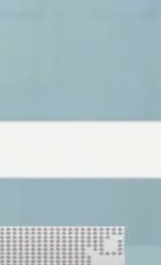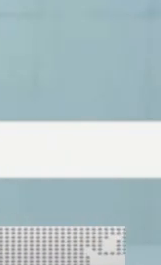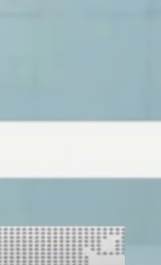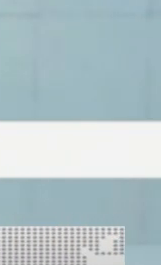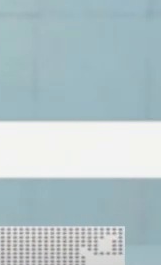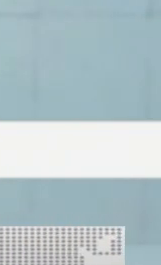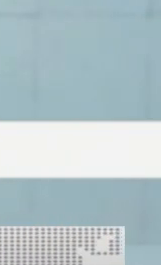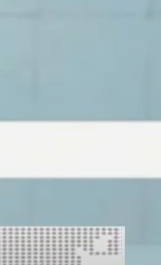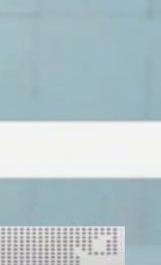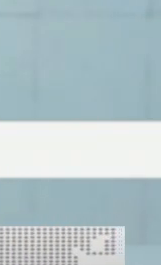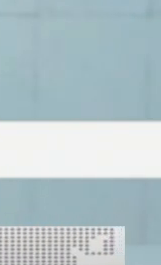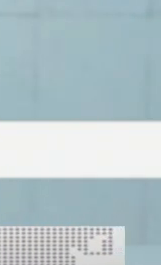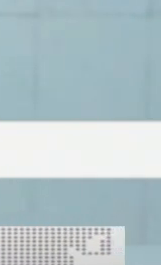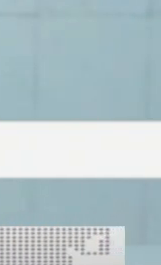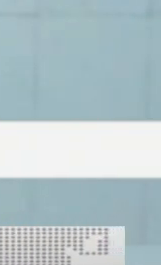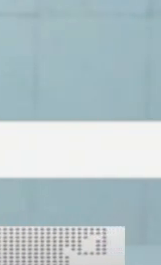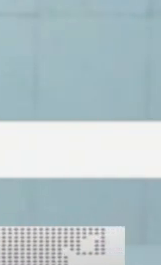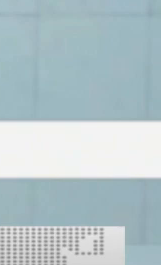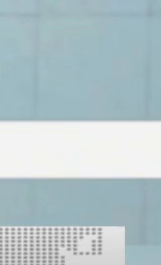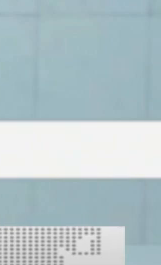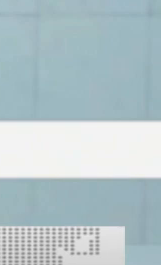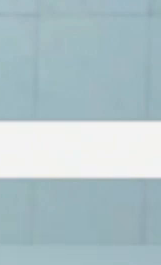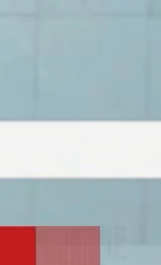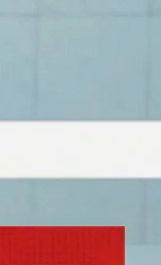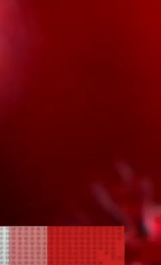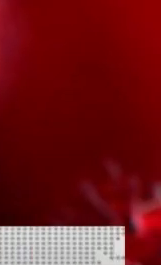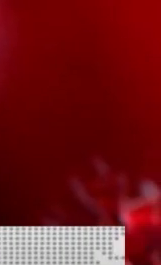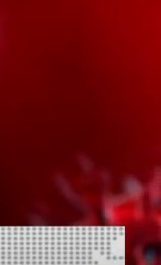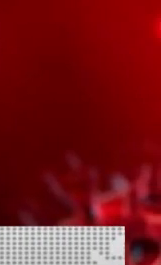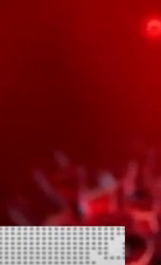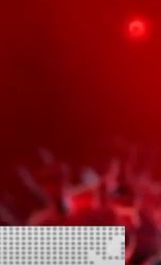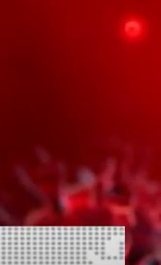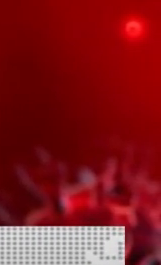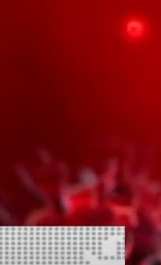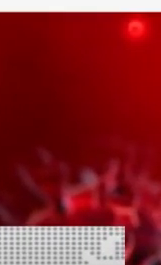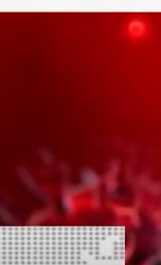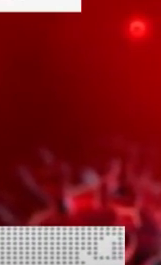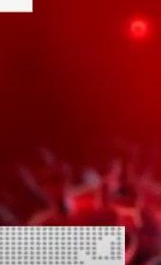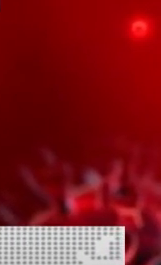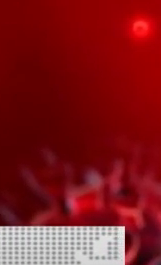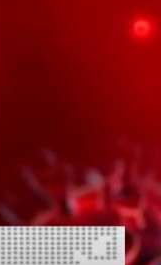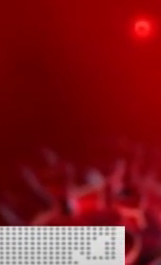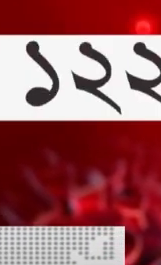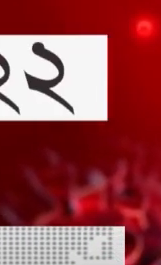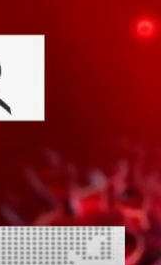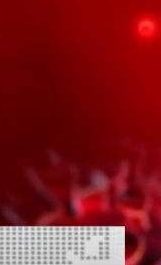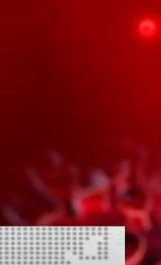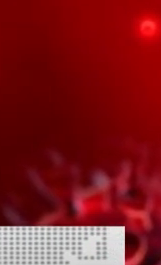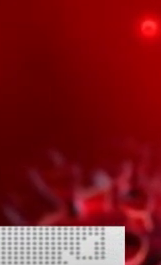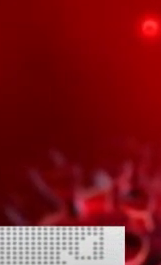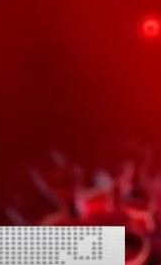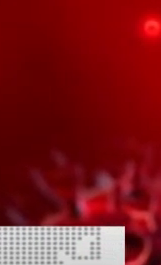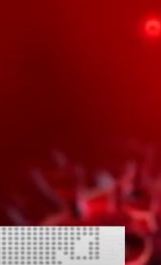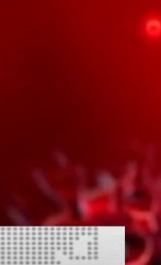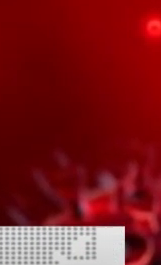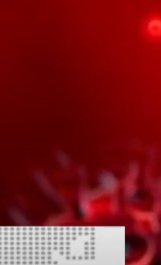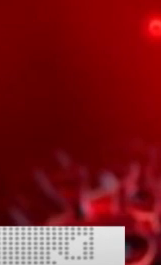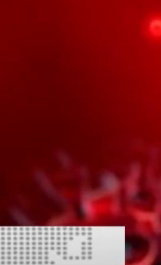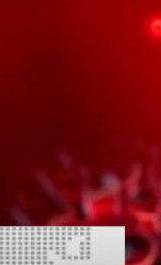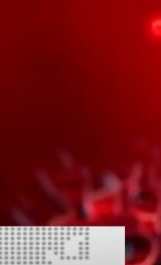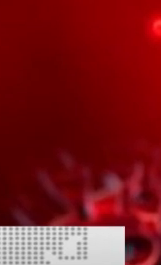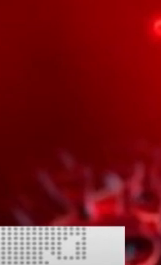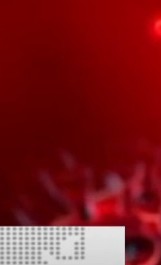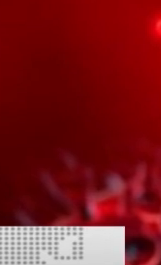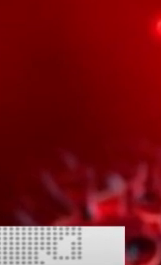নামে একটা অসুস্থতা ছিল, যেটা একটা কিডনির সমস্যা। এ সময় রমজানের স্বাস্থ্যবিধি সহ কোভিড-19-এর স্বাস্থ্যবিধি মেনে